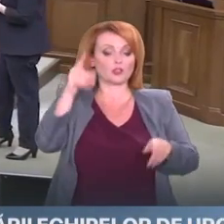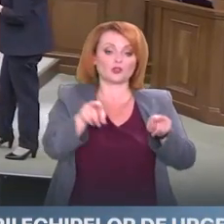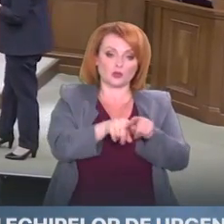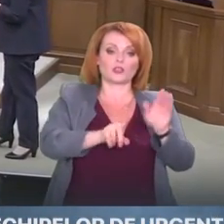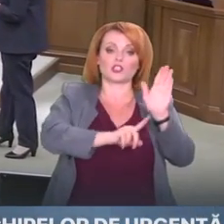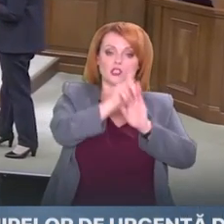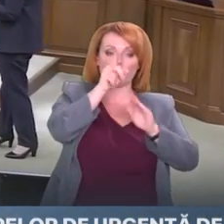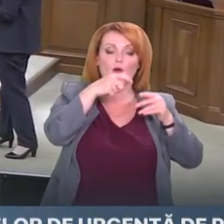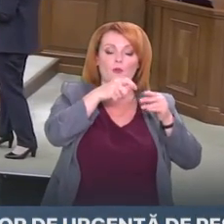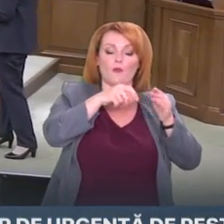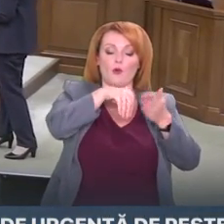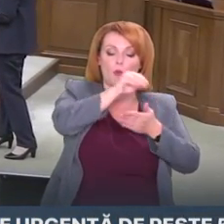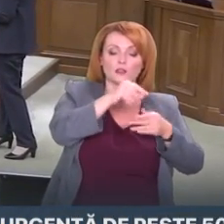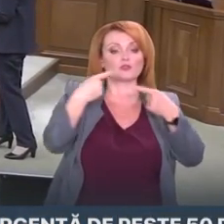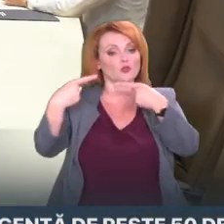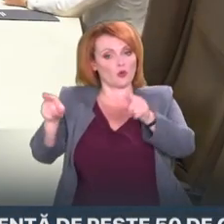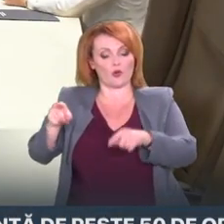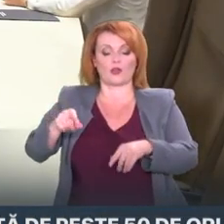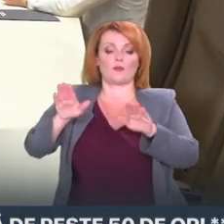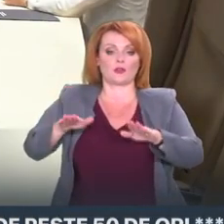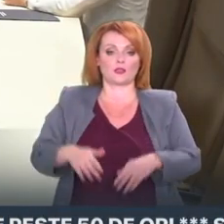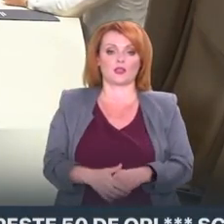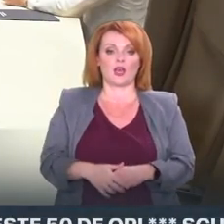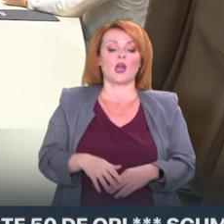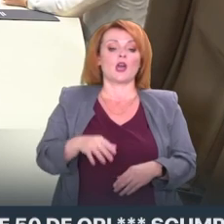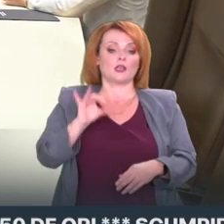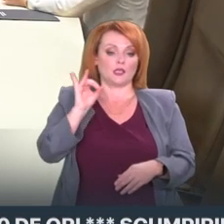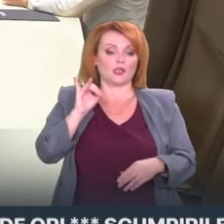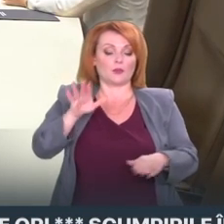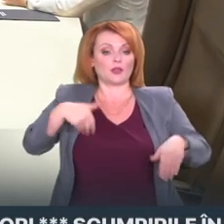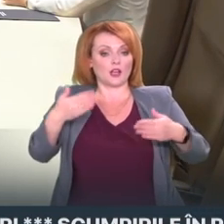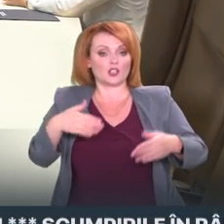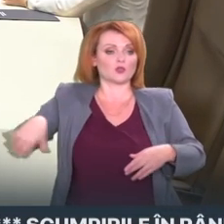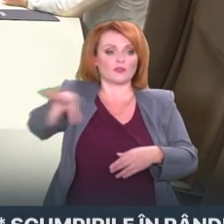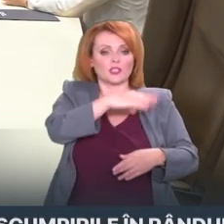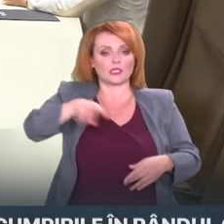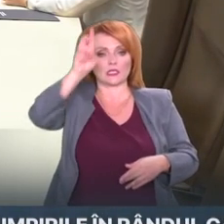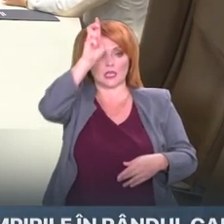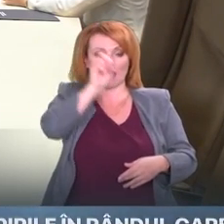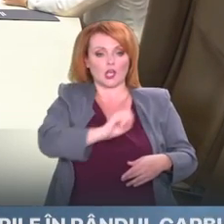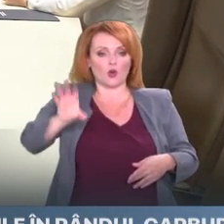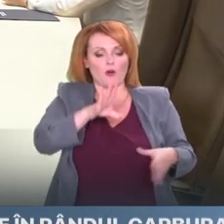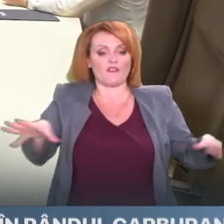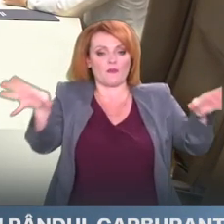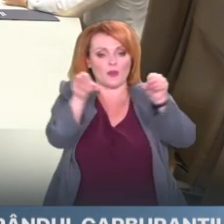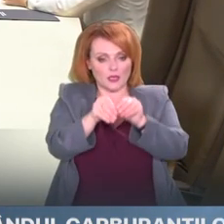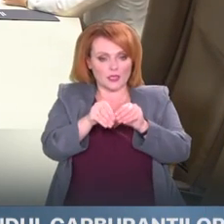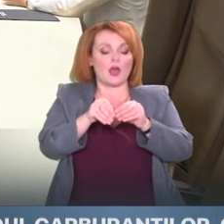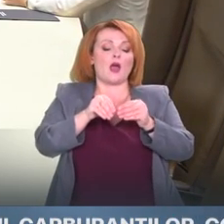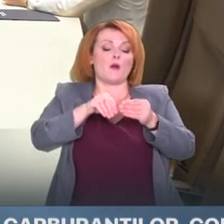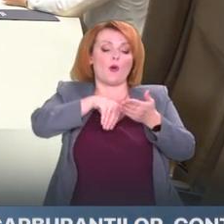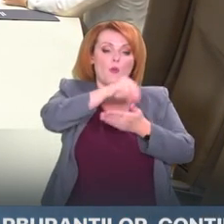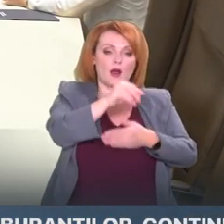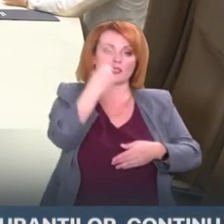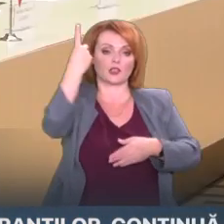care, practic, toate țările europene vor cumpăra la un loc tot necesarul de gaze. Președintele Parlamentului, Igor Grosu, a declarat